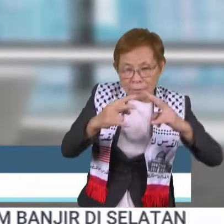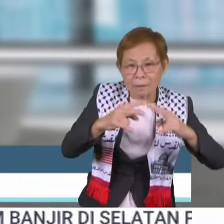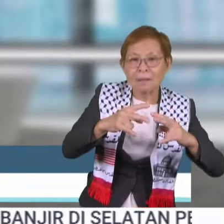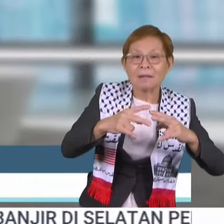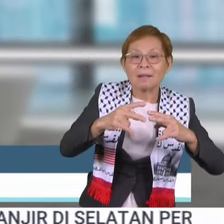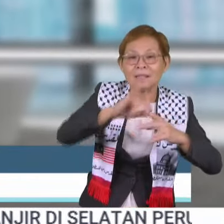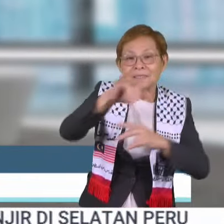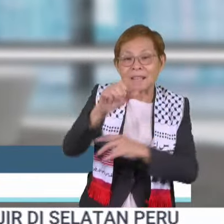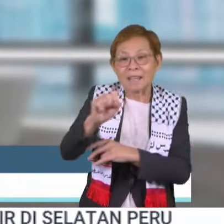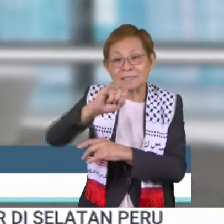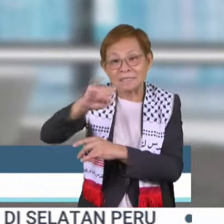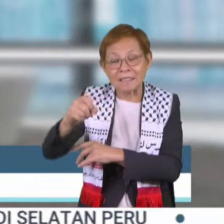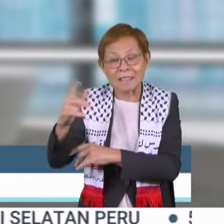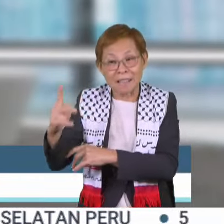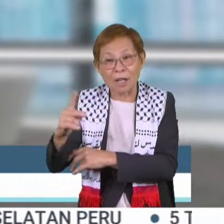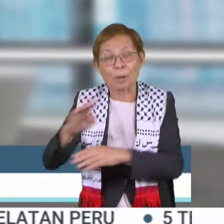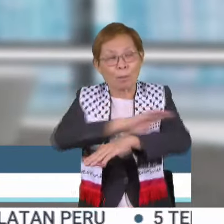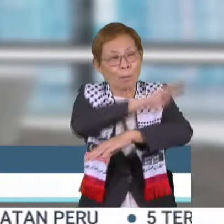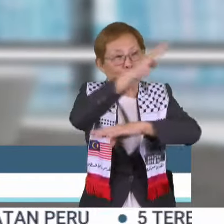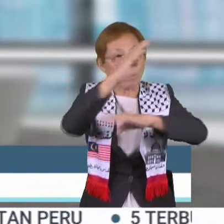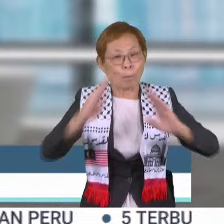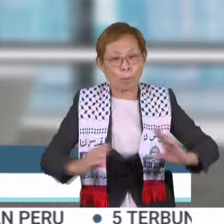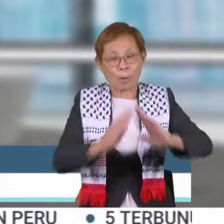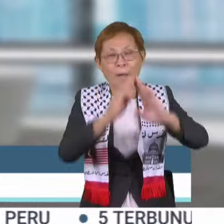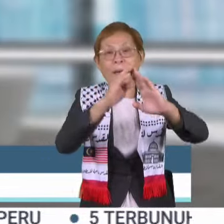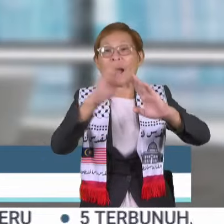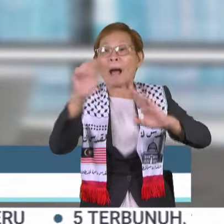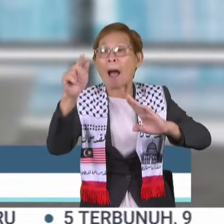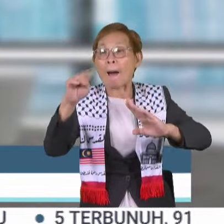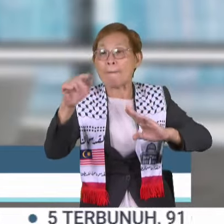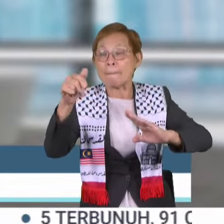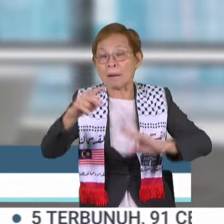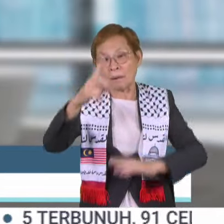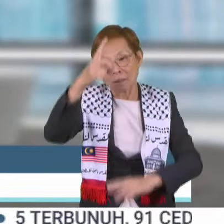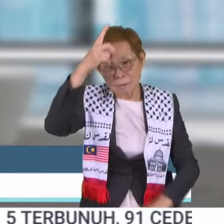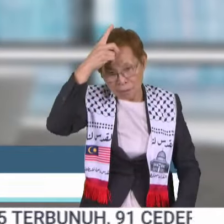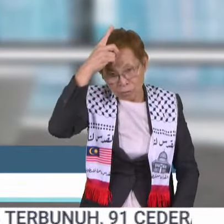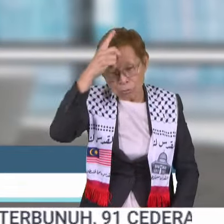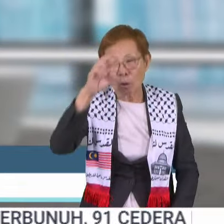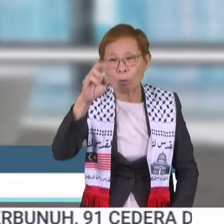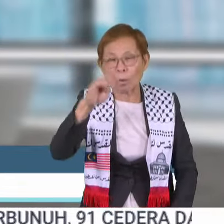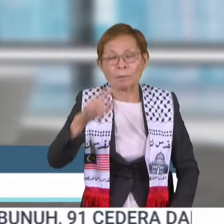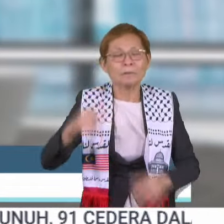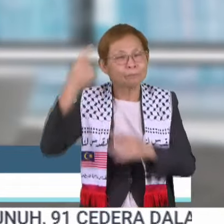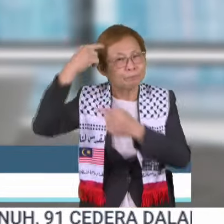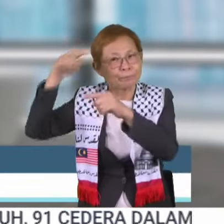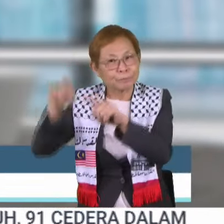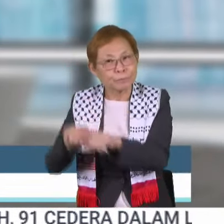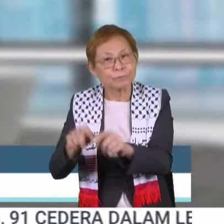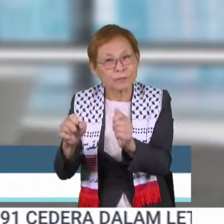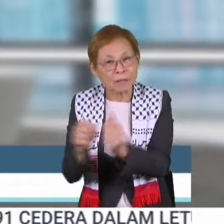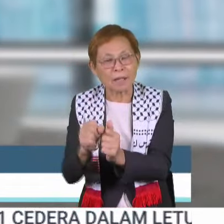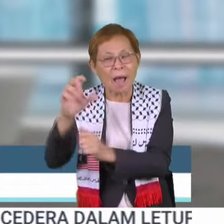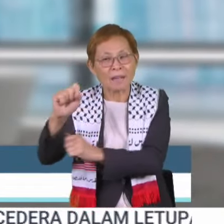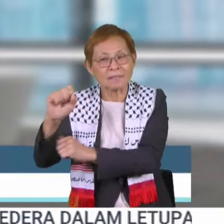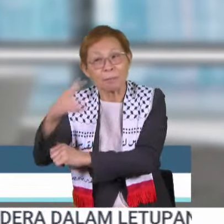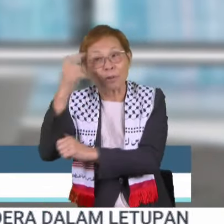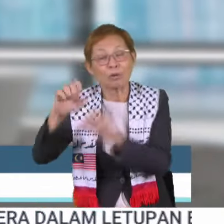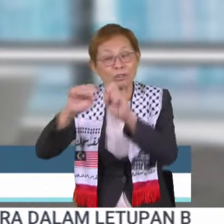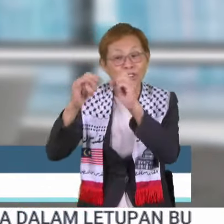jenai komersial gsjk Bukit aman Datuk Seri Ramlee Mohamad yusof berkata pihaknya Senada dengan suranjaya terbabit bahawa